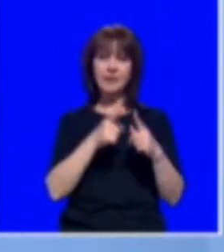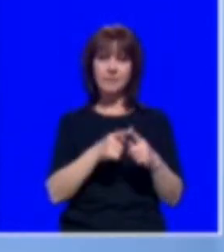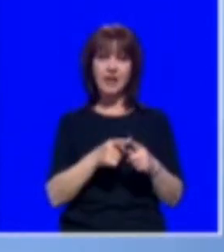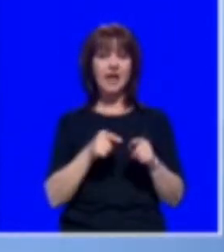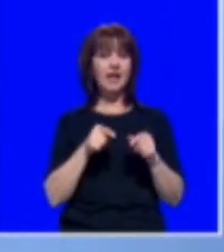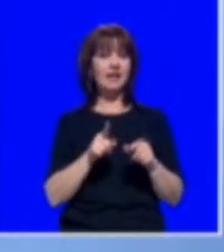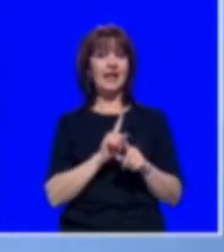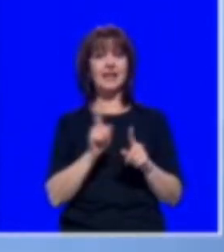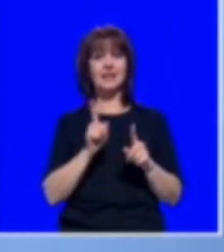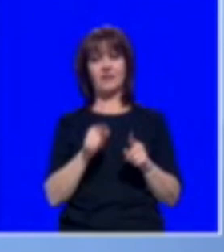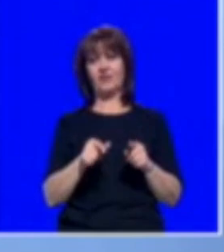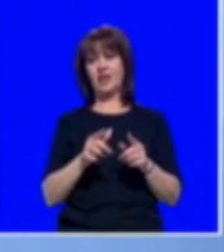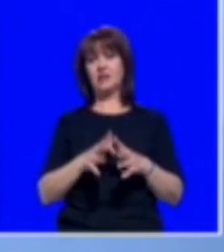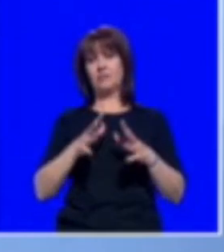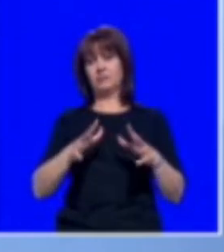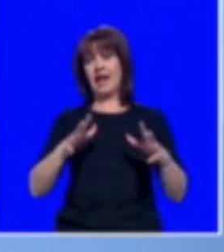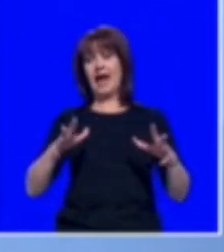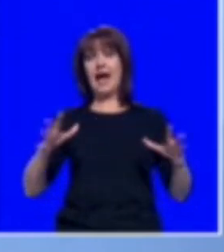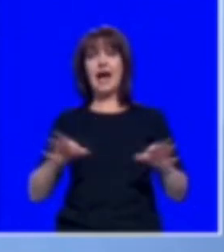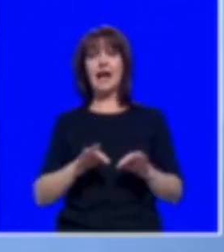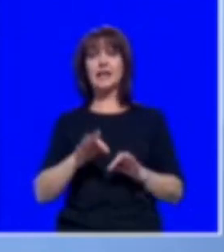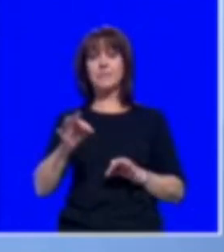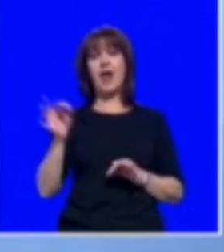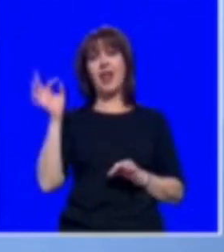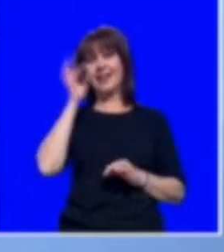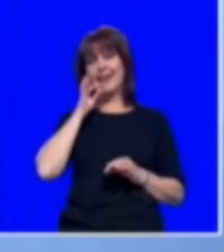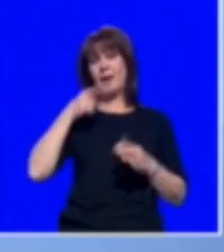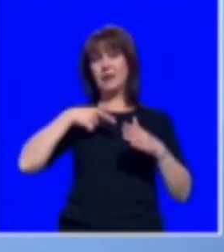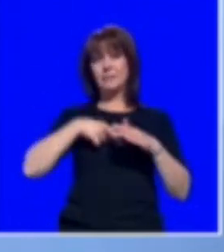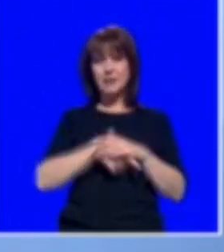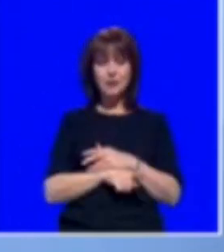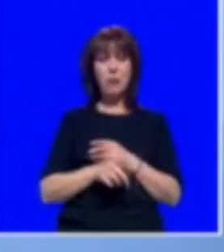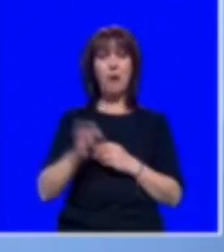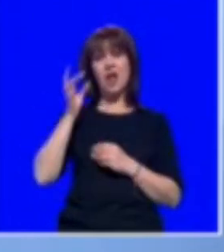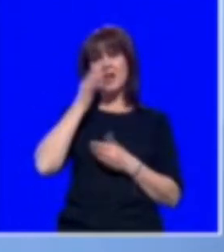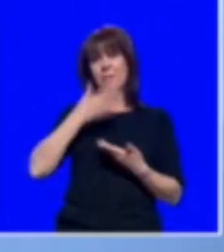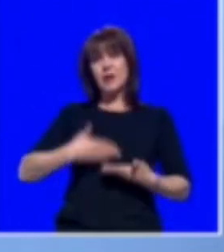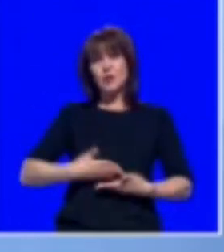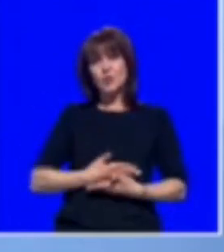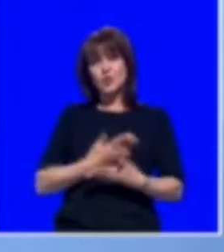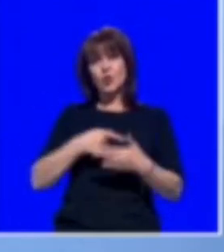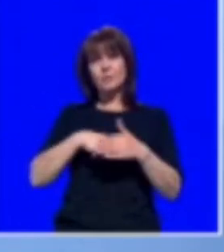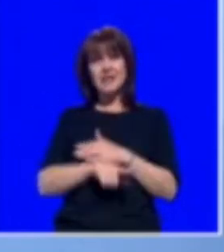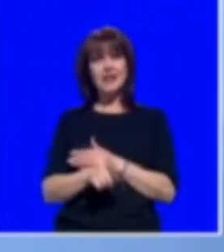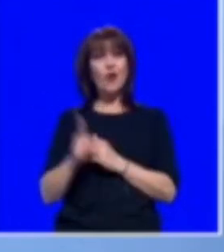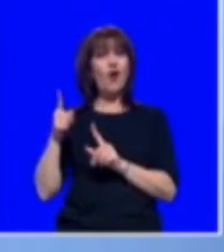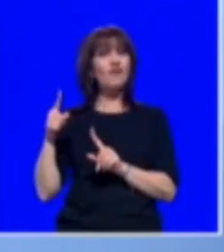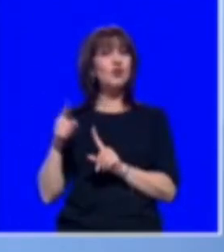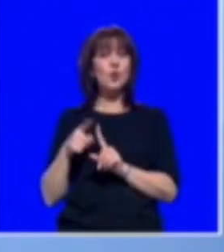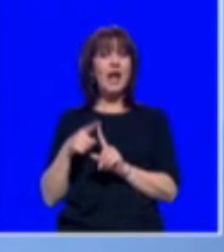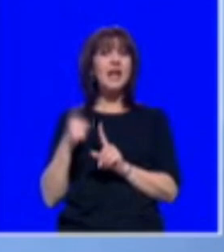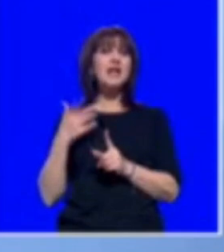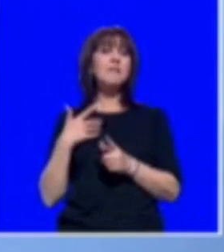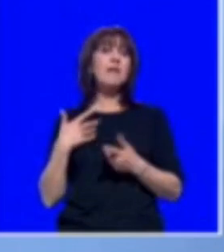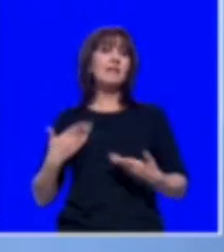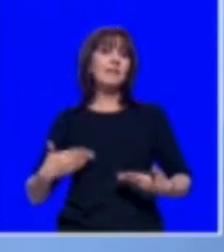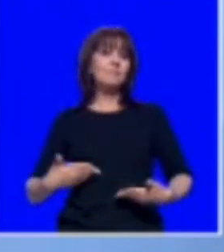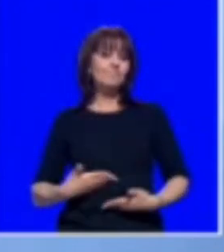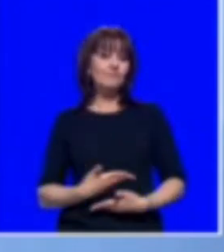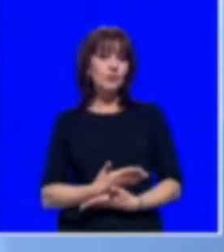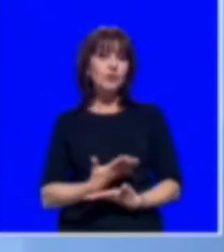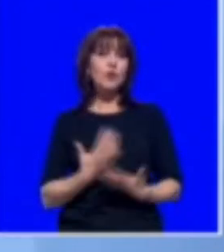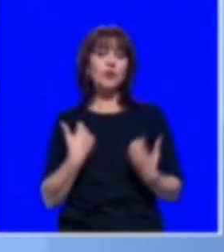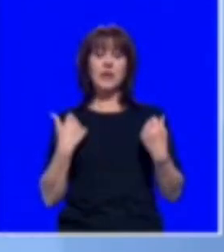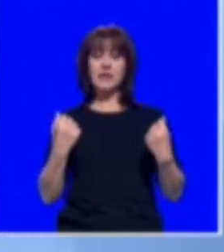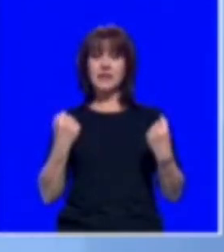се, те не са в тези размери. Разбира се, там няма метро, но те и нямат нужда от метро. Те имат нужда от здраво и